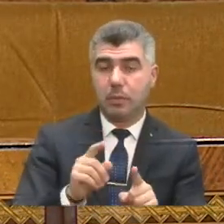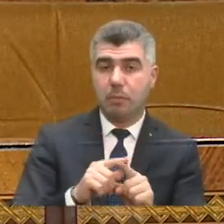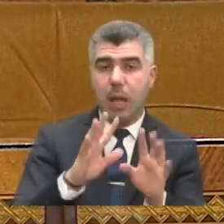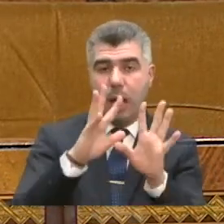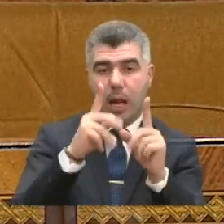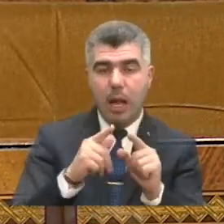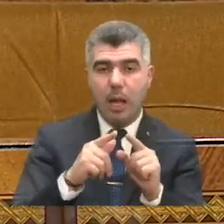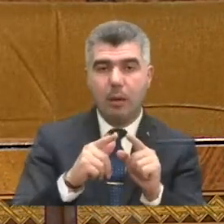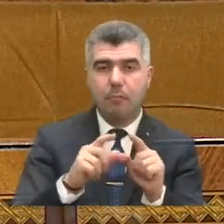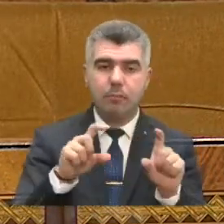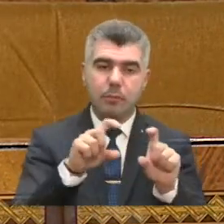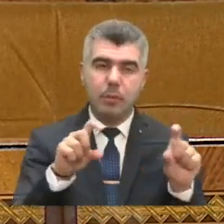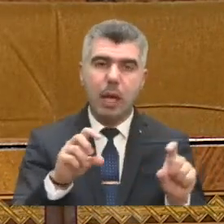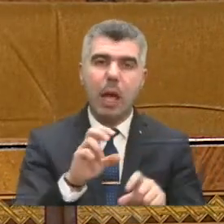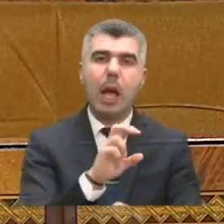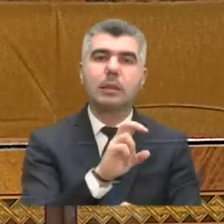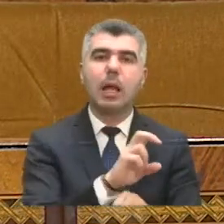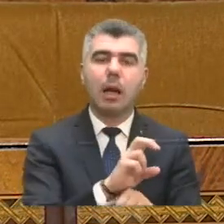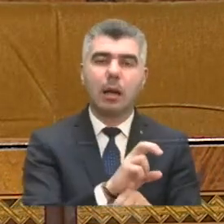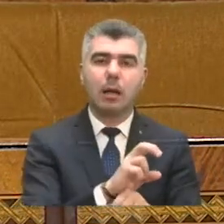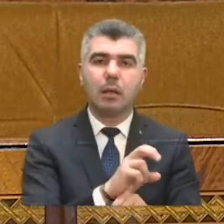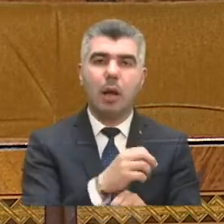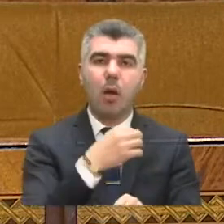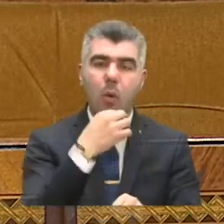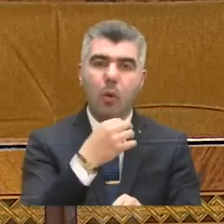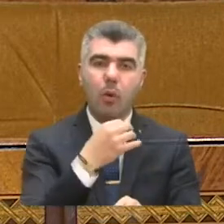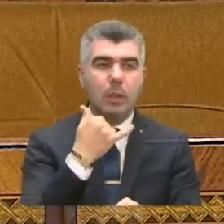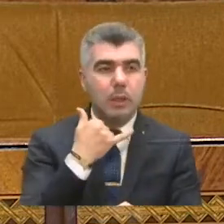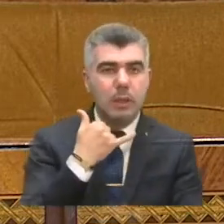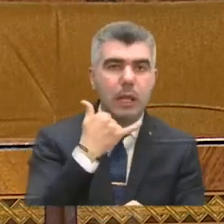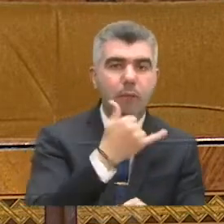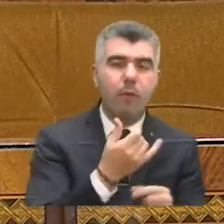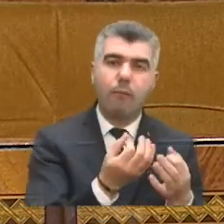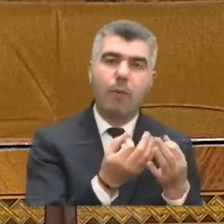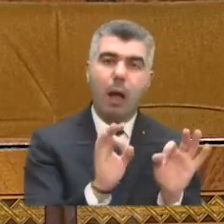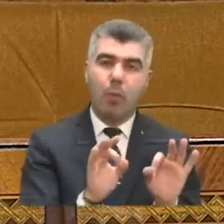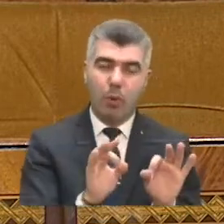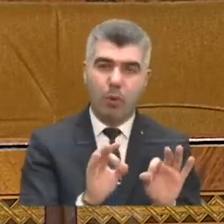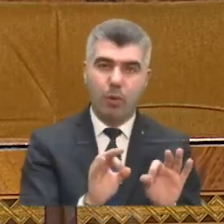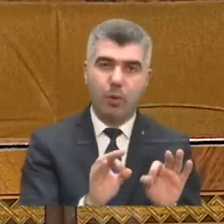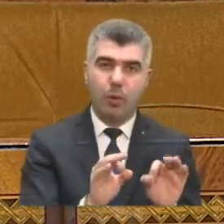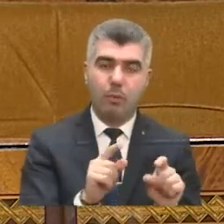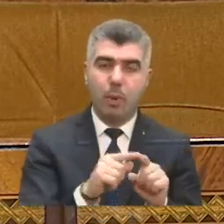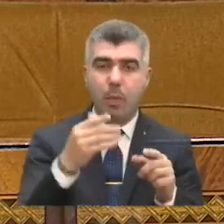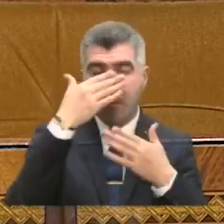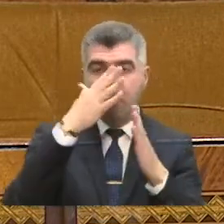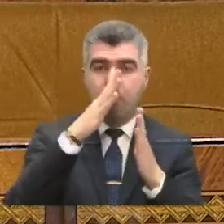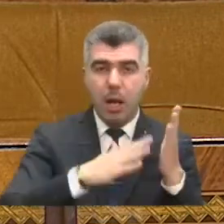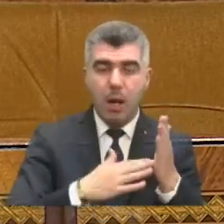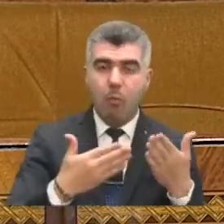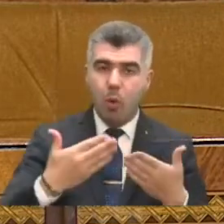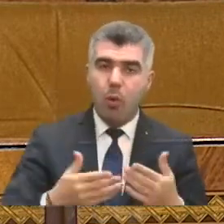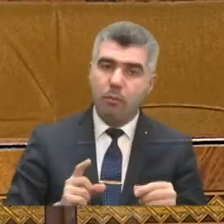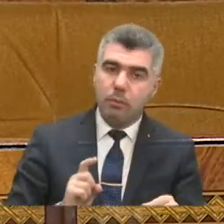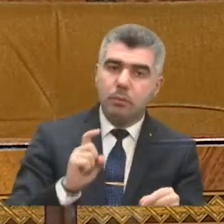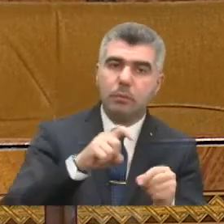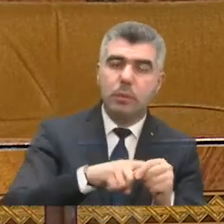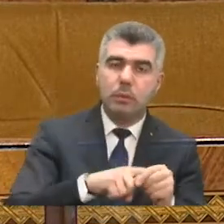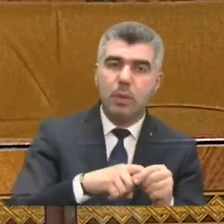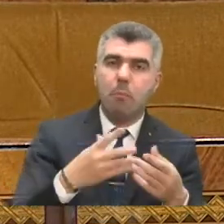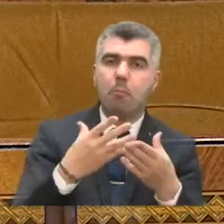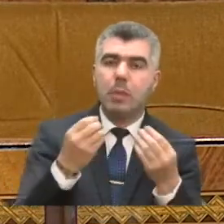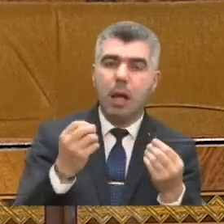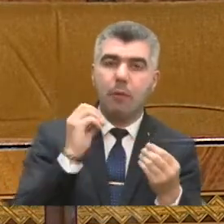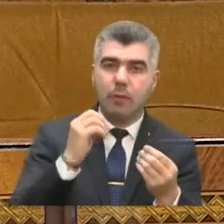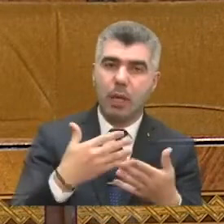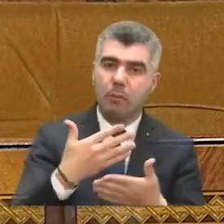أخضر، هذا الرقم أخضر للتبليغ عن يعني الجرائم، هذه راه جرائم بيئية. كنعرفوا بأن المغرب اليوم منخرط بشكل إيجابي مع مجموعة ديال